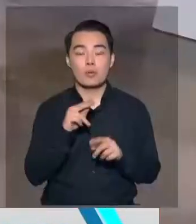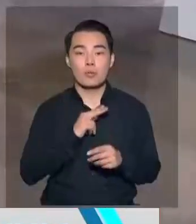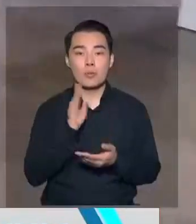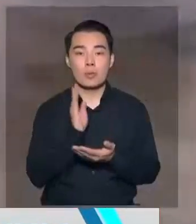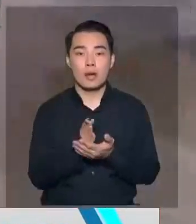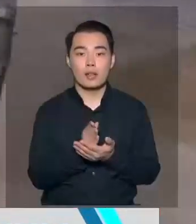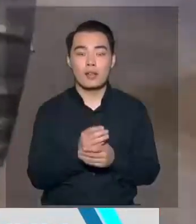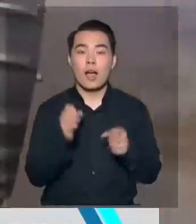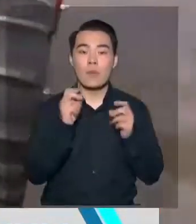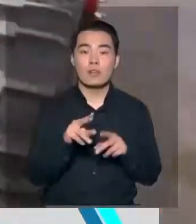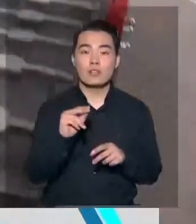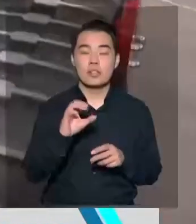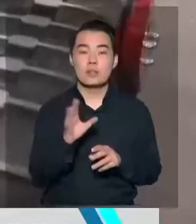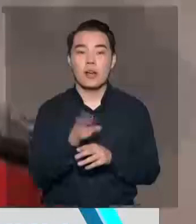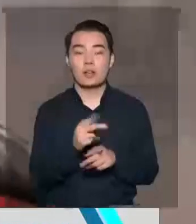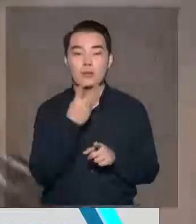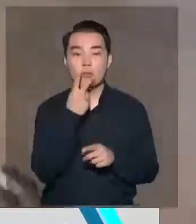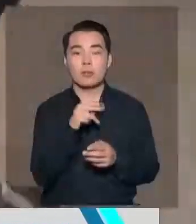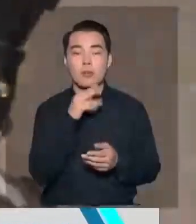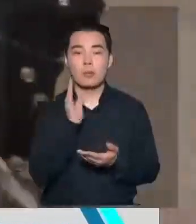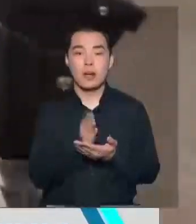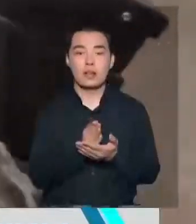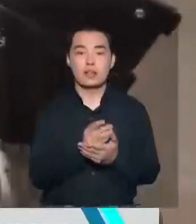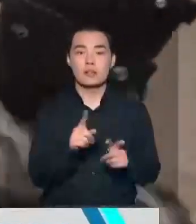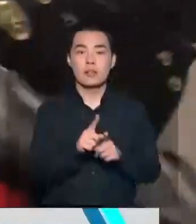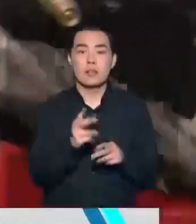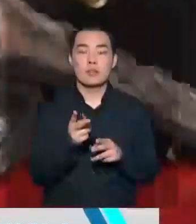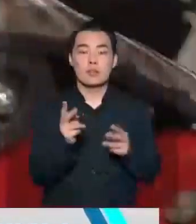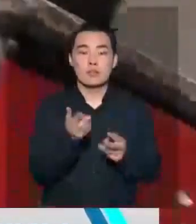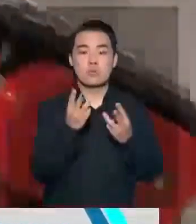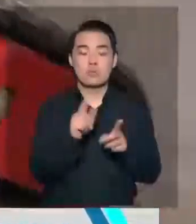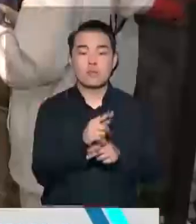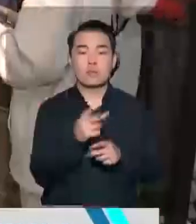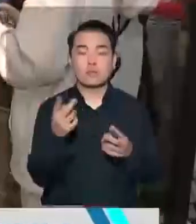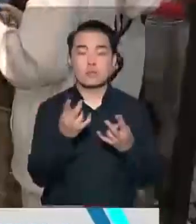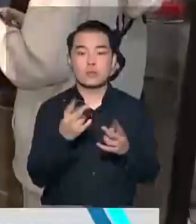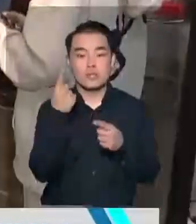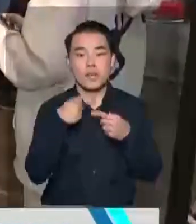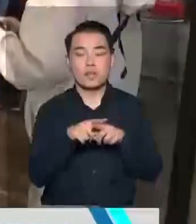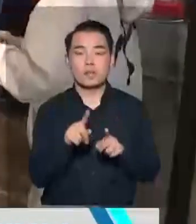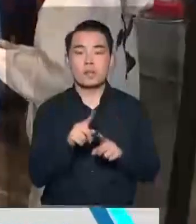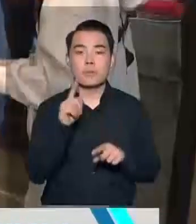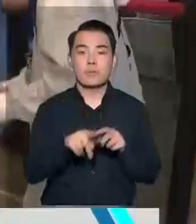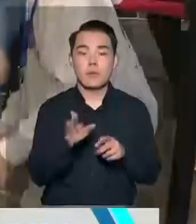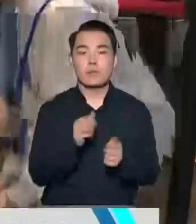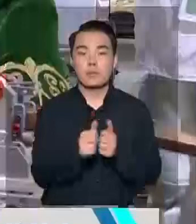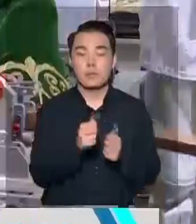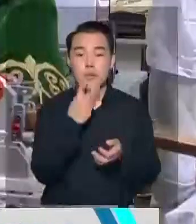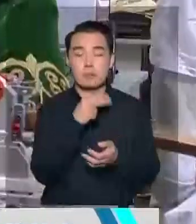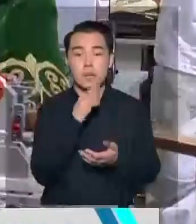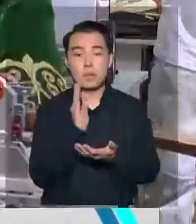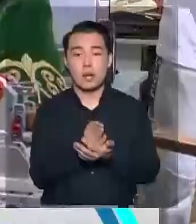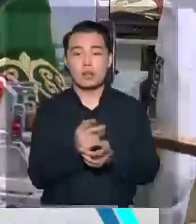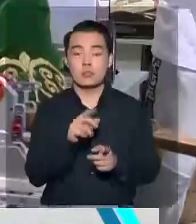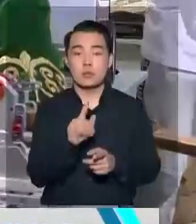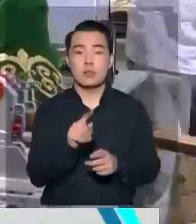машина. Төтеншеліктер үшін таптырмас құрал. Яғни жалынды өшіруге қажет техника. Бір-бірінен асып түсуде қарасаңыз. Бірақ